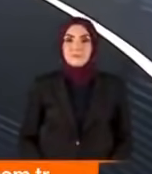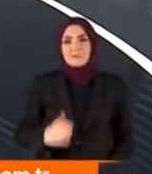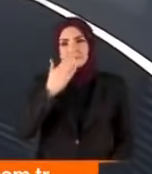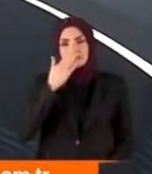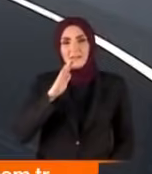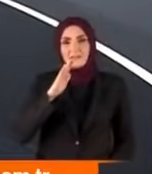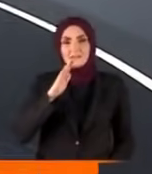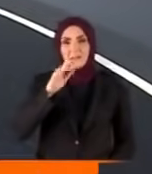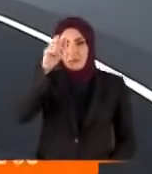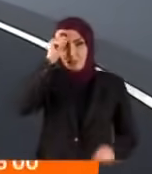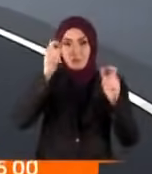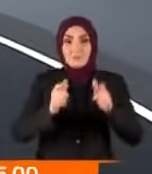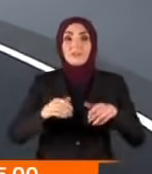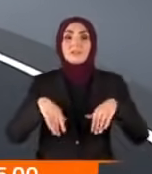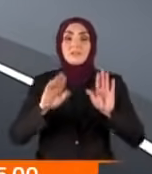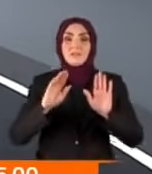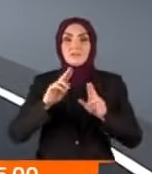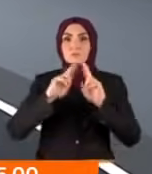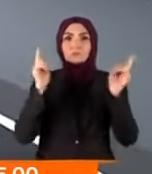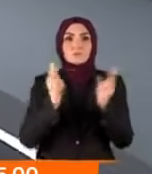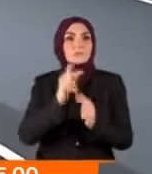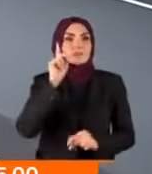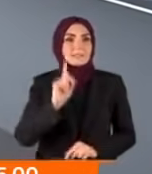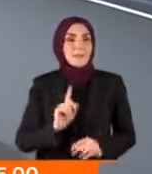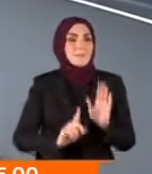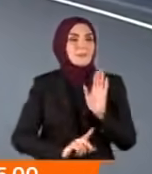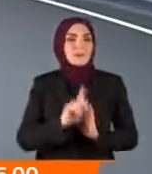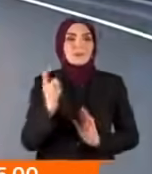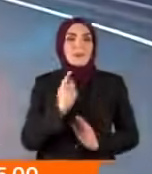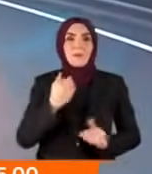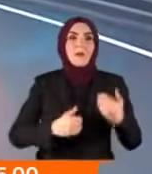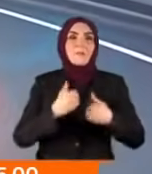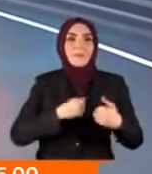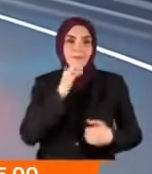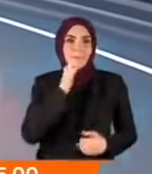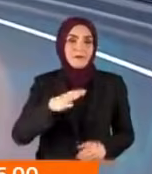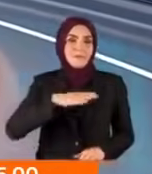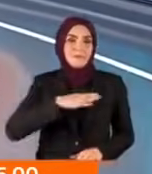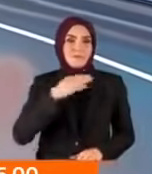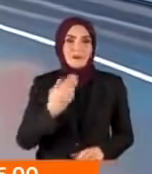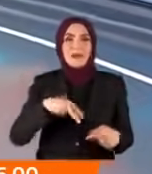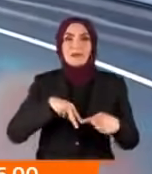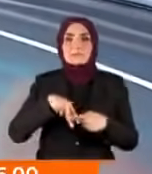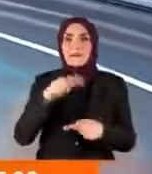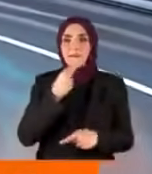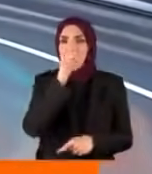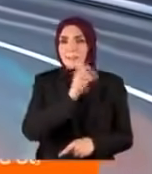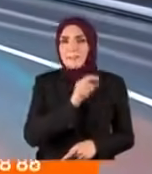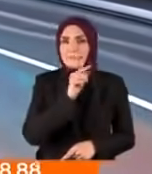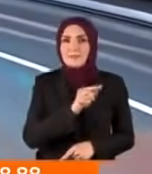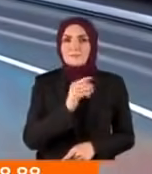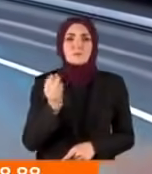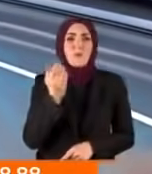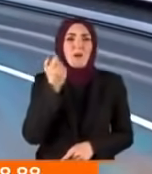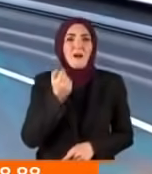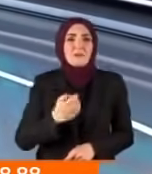Sadece Türkiye'de değil, dünyada da ilk olan başarılı bir operasyon haberinde sıra. Asiye Ateş çok nadir görülen bir hastalığa